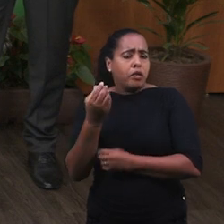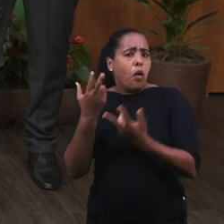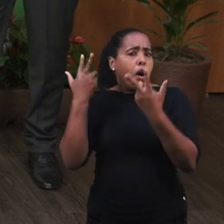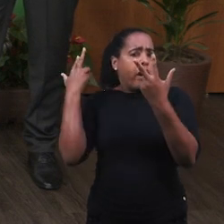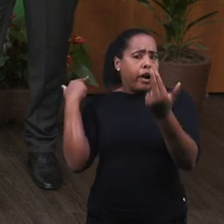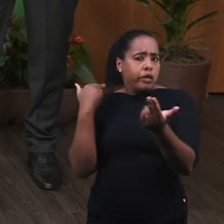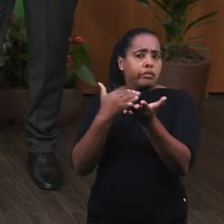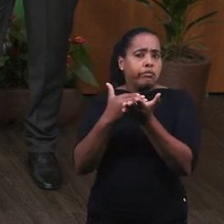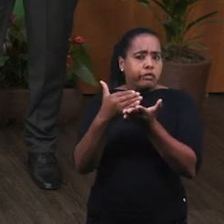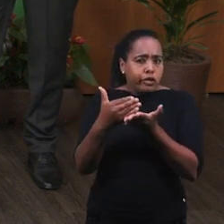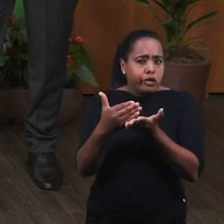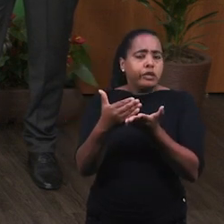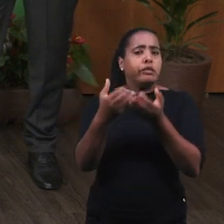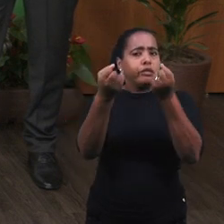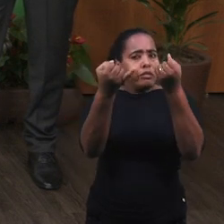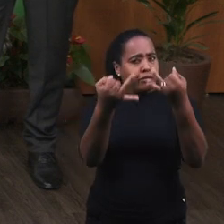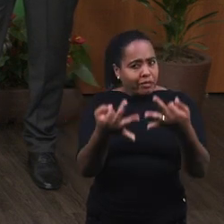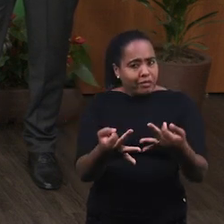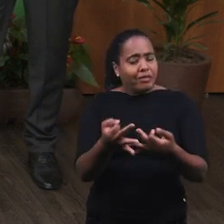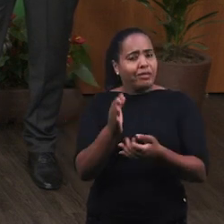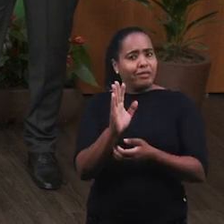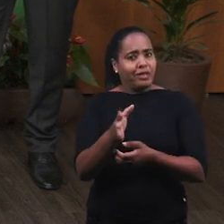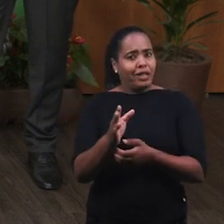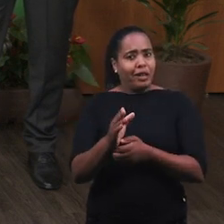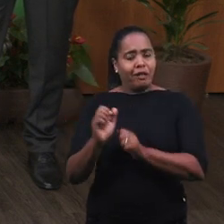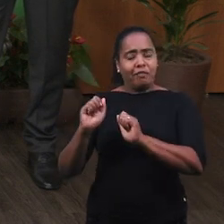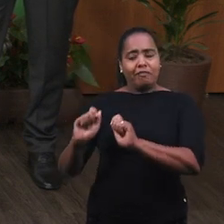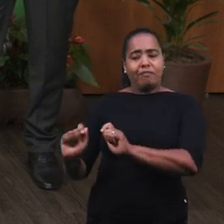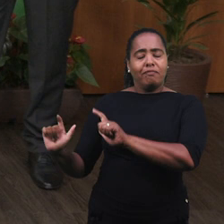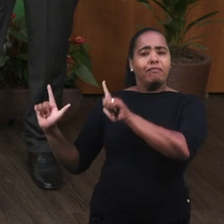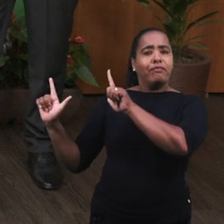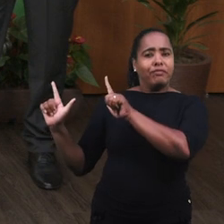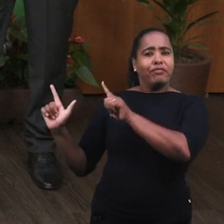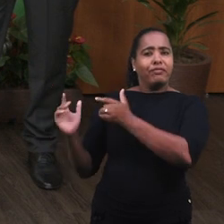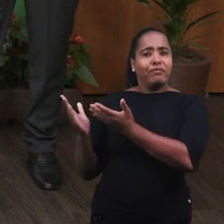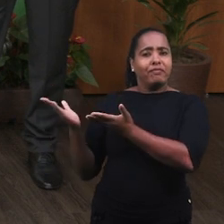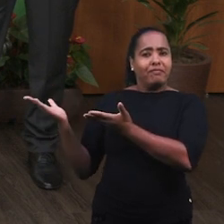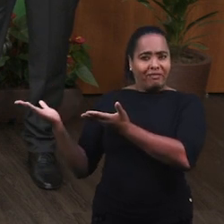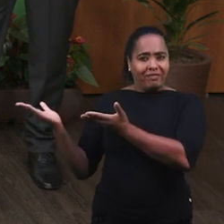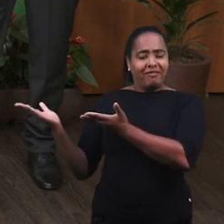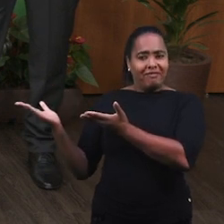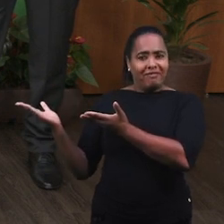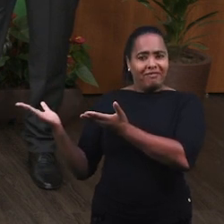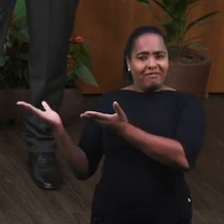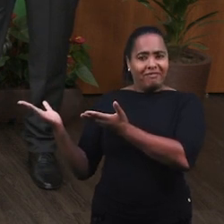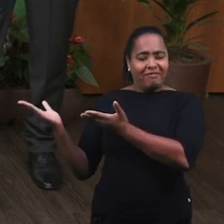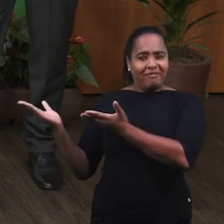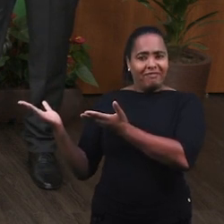avons dit au début de la programmation. Et l'adresse est celle-là,